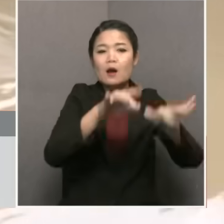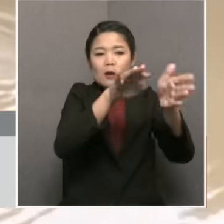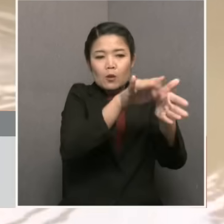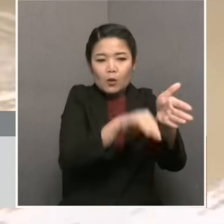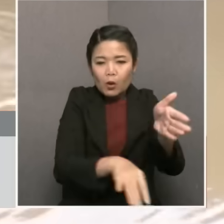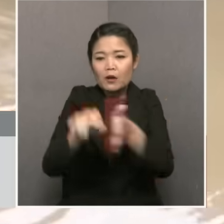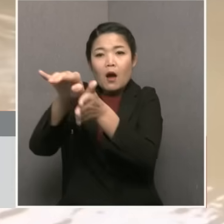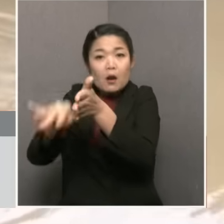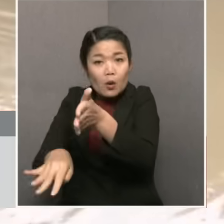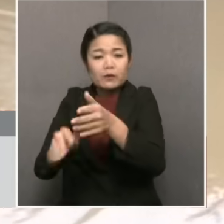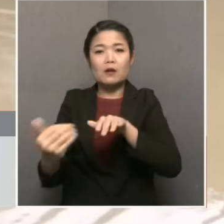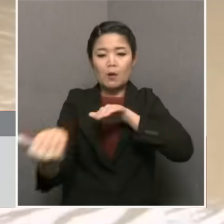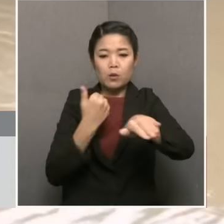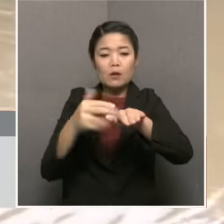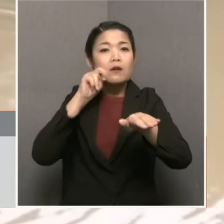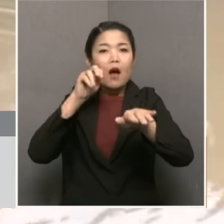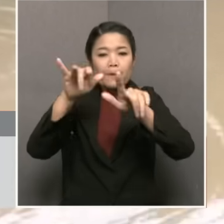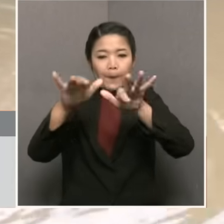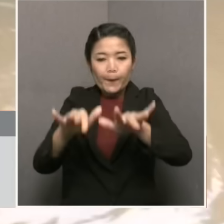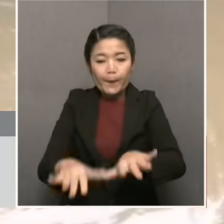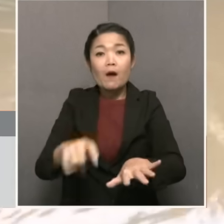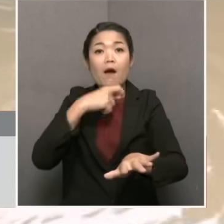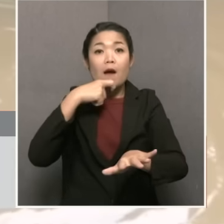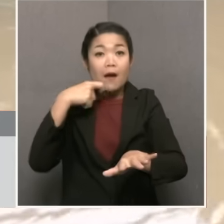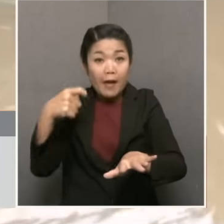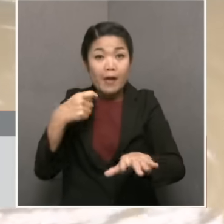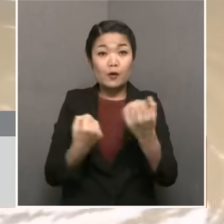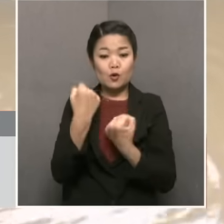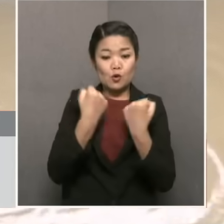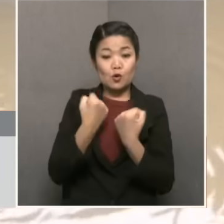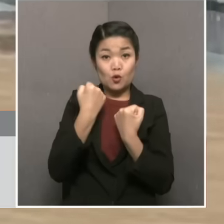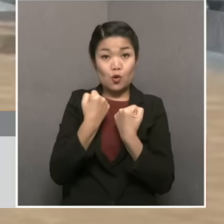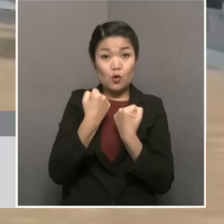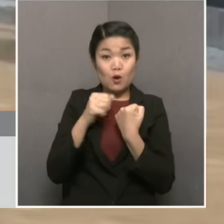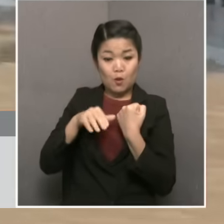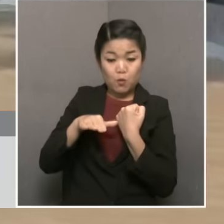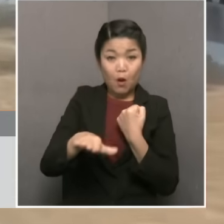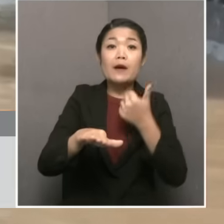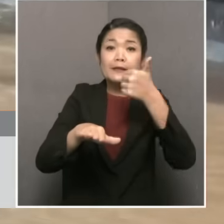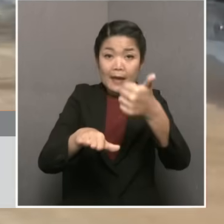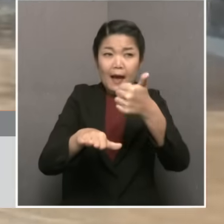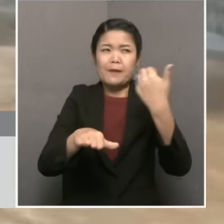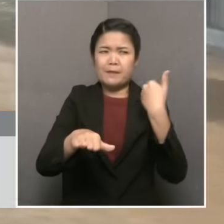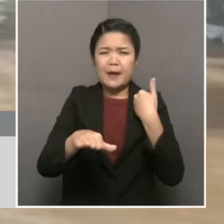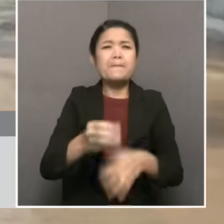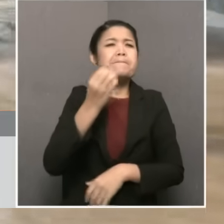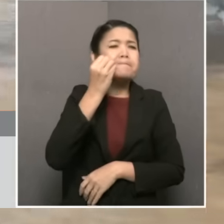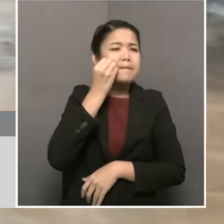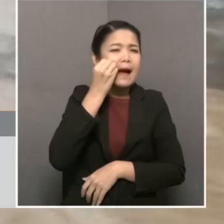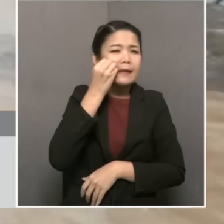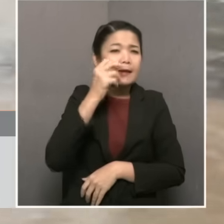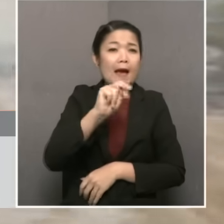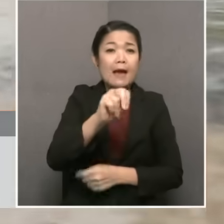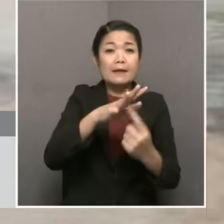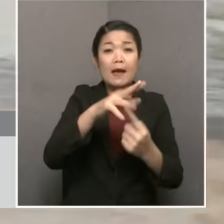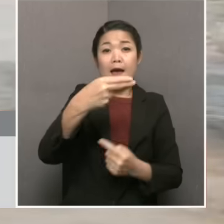หลายสายเริ่มกลับเข้าสู่ภาวะปกติค่ะรถยนต์สามารถสัญจรผ่านไปมาได้เหลือเพียงบริเวณบ้านนานหลักค่ะที่มีน้ำทุม